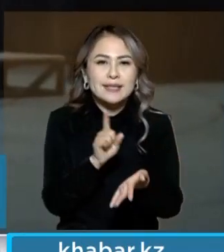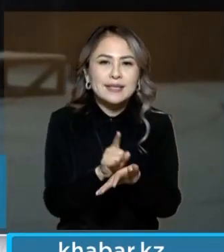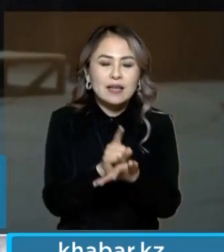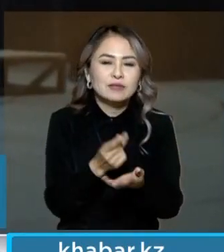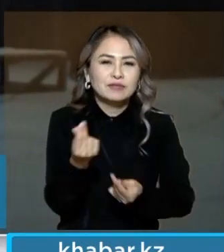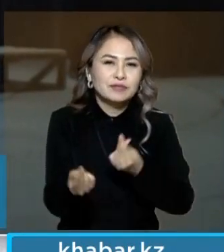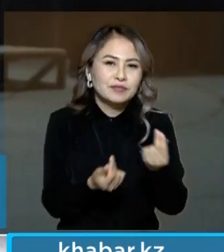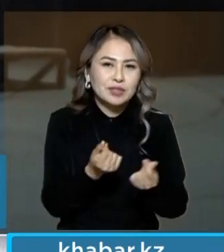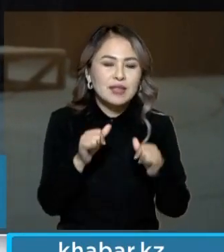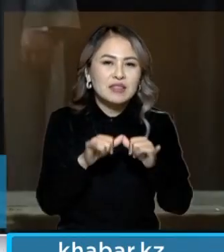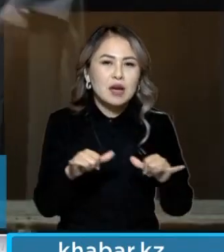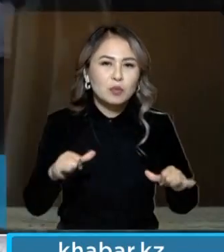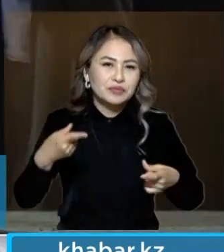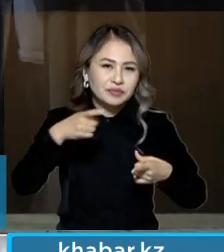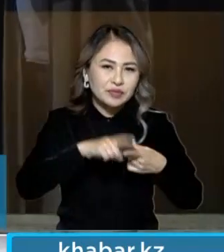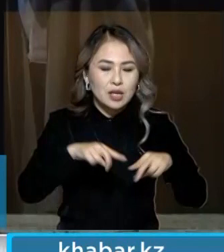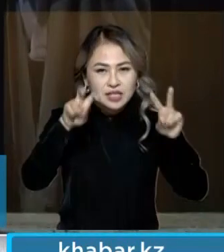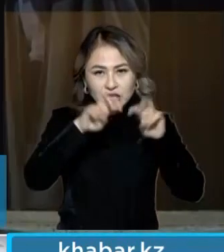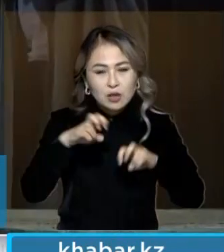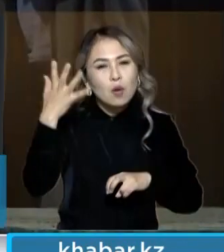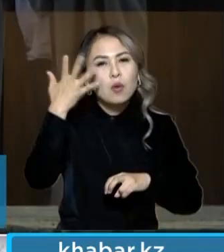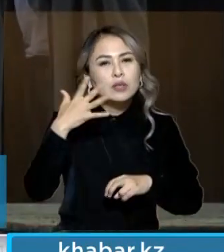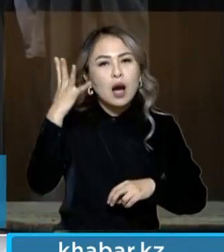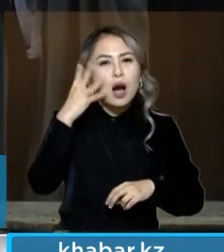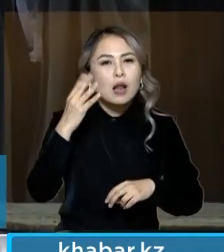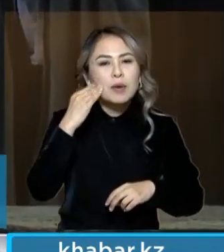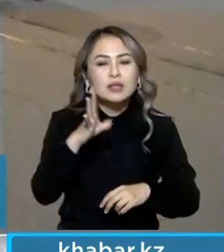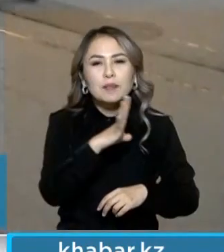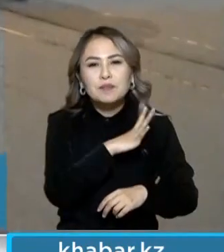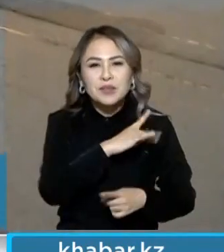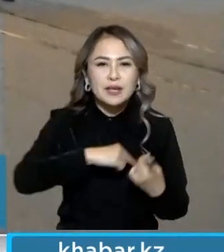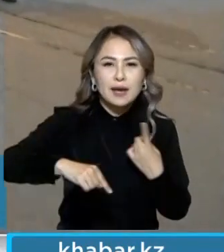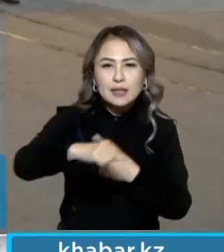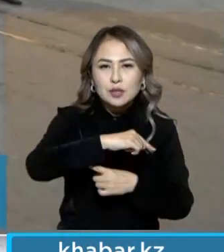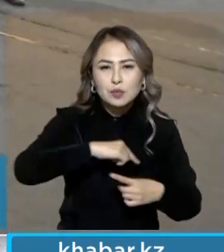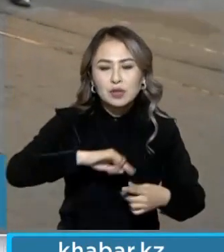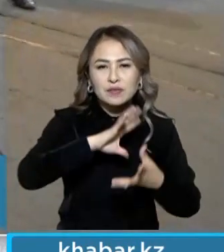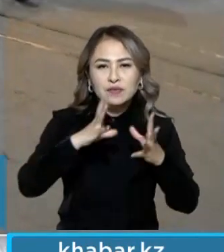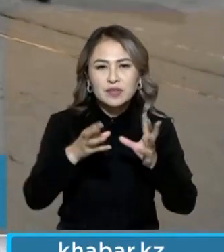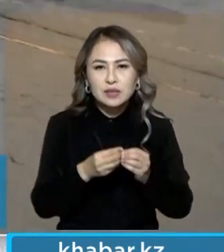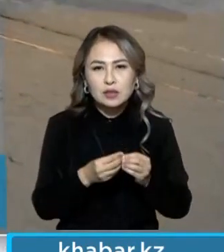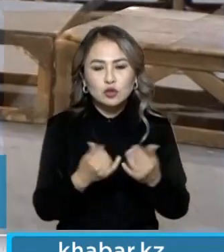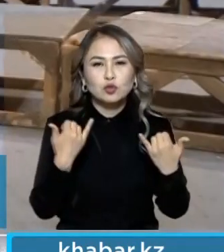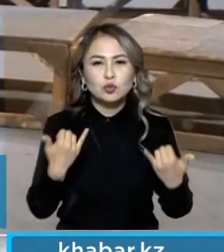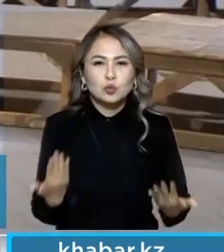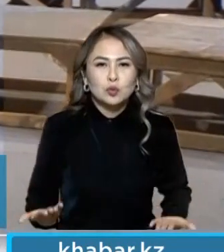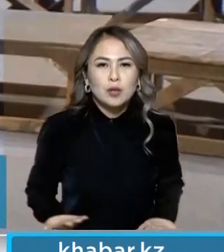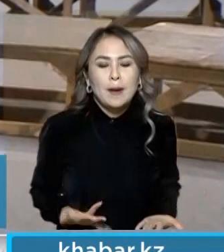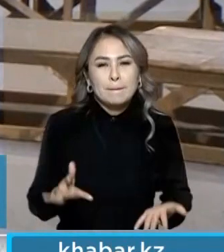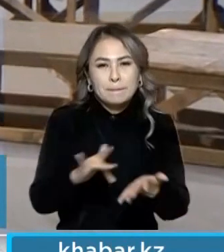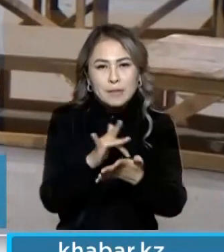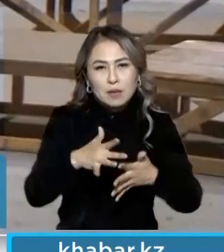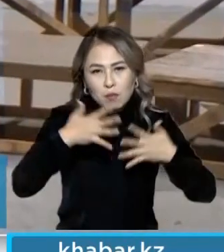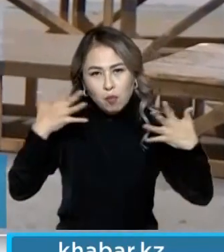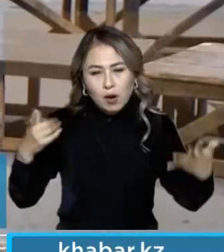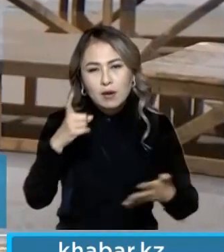өткен. Саланы дамытуға қатысты зерттеу жүргізілгенде, алматылық креативті кәсіпкерлер инфрақұрылымының жоқтығын алға тартқан. Осыған орай мегаполисте